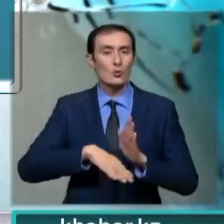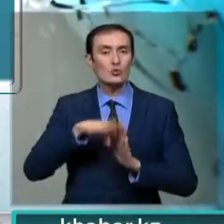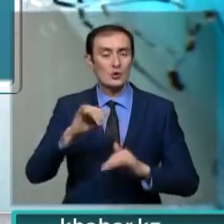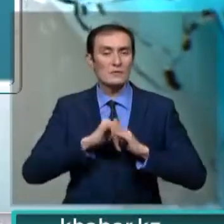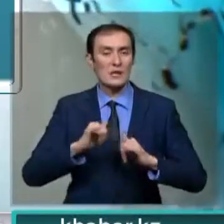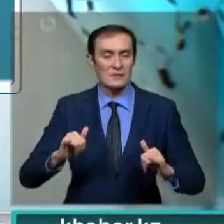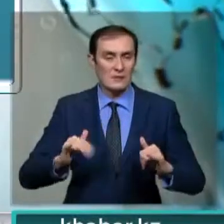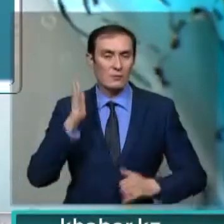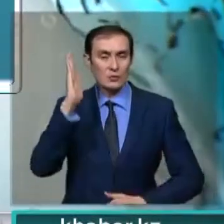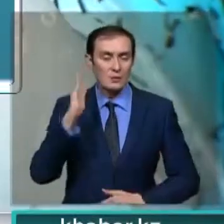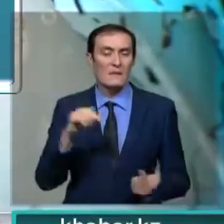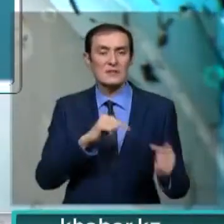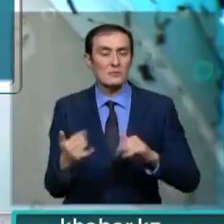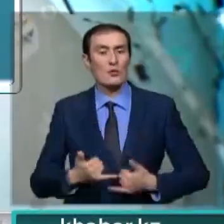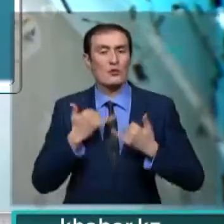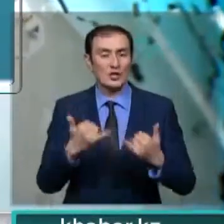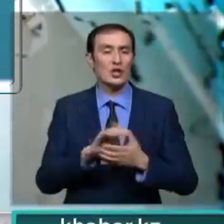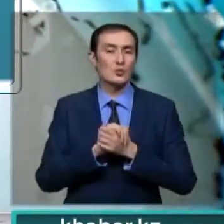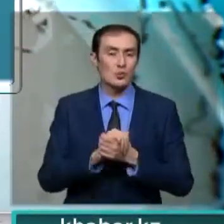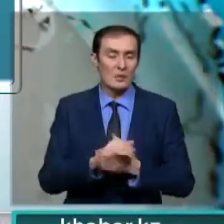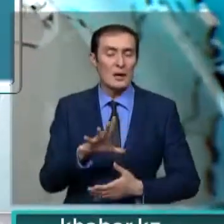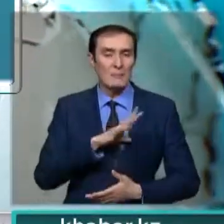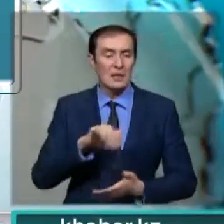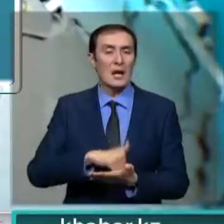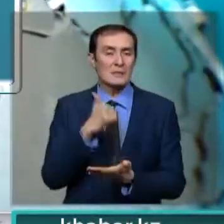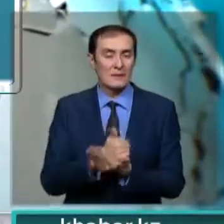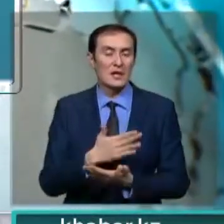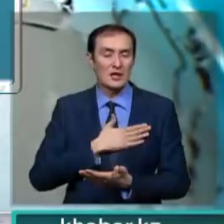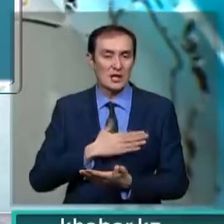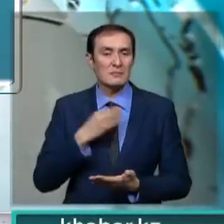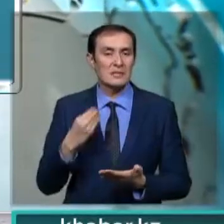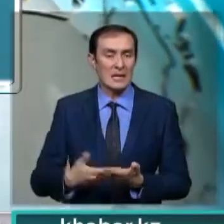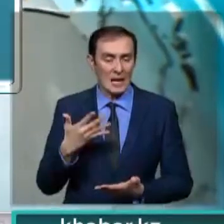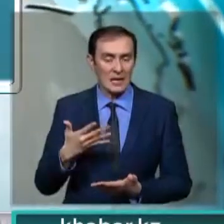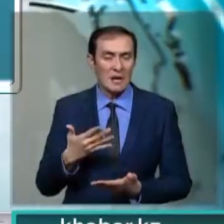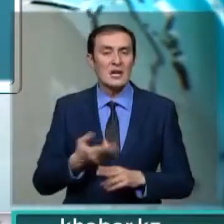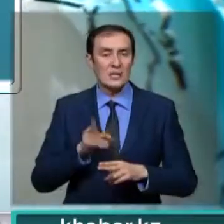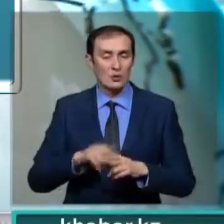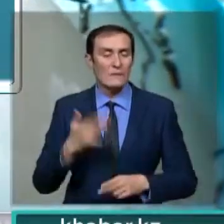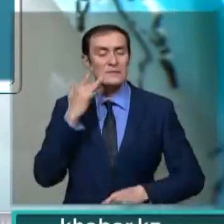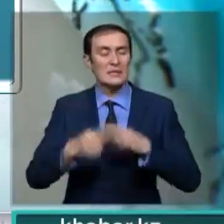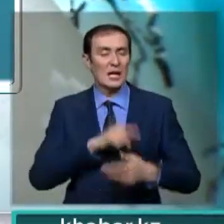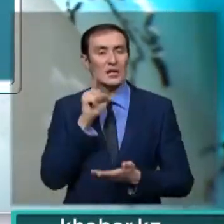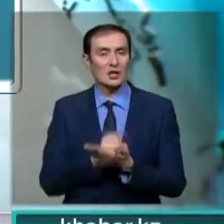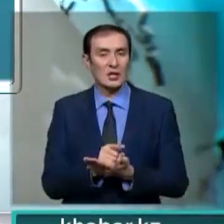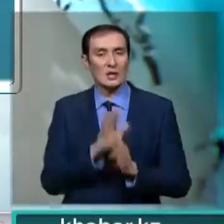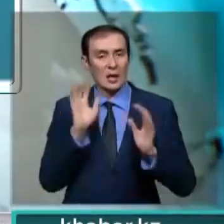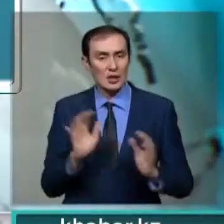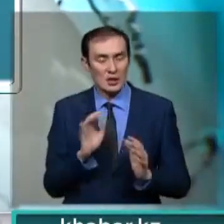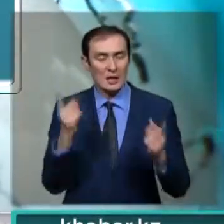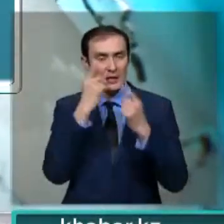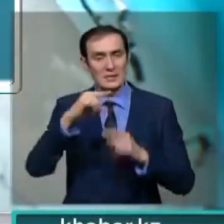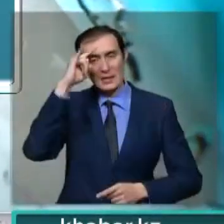и развитие ведь взаимное уважение дружба была и останется нашим достоянием которым мы всегда должны дорожить как